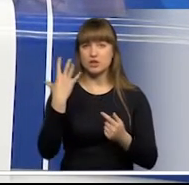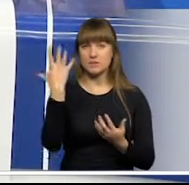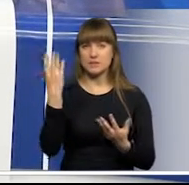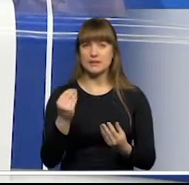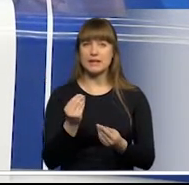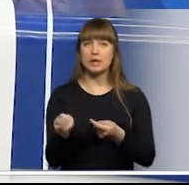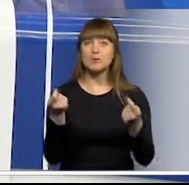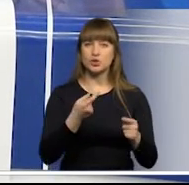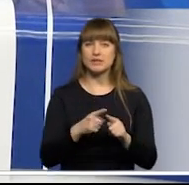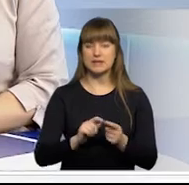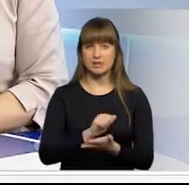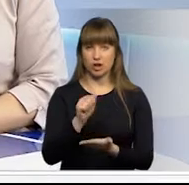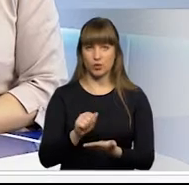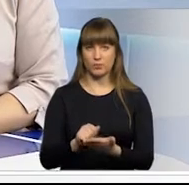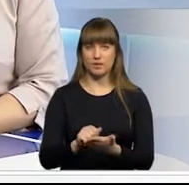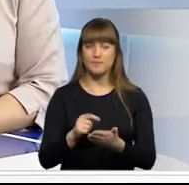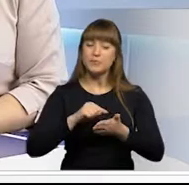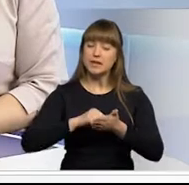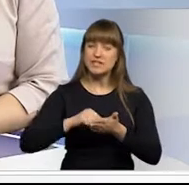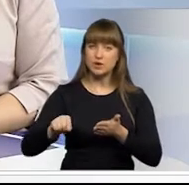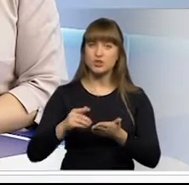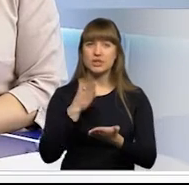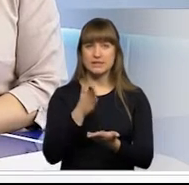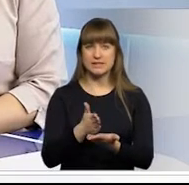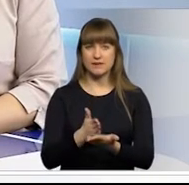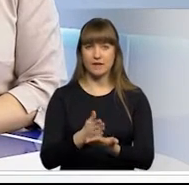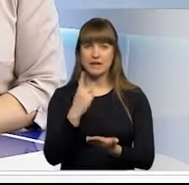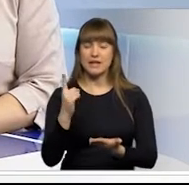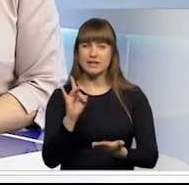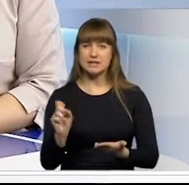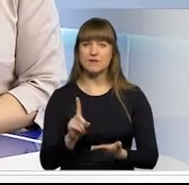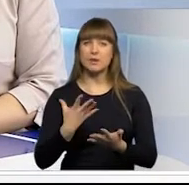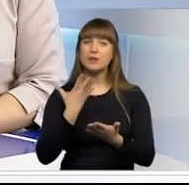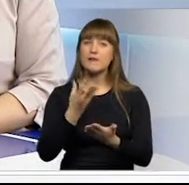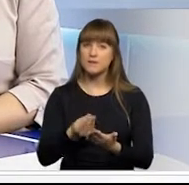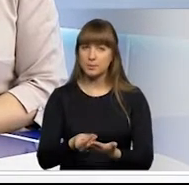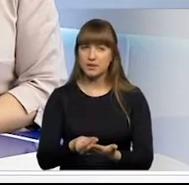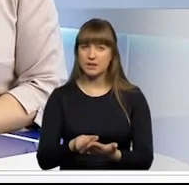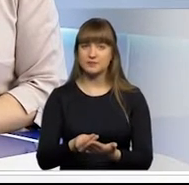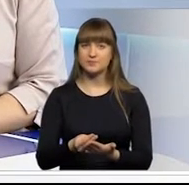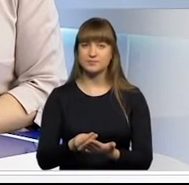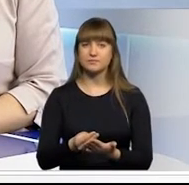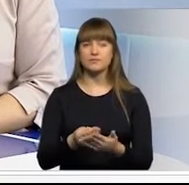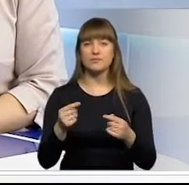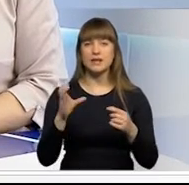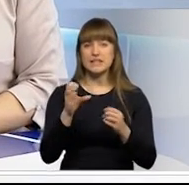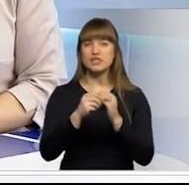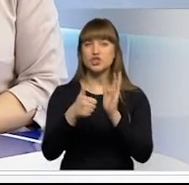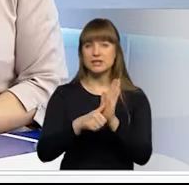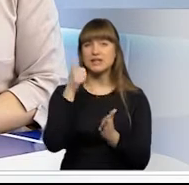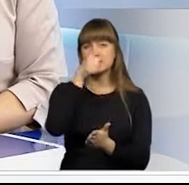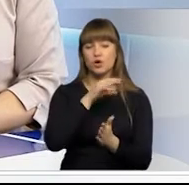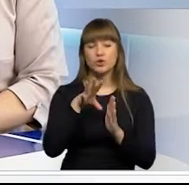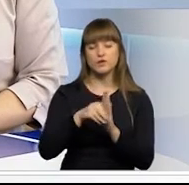составляет единовременная выплата, которая вот как раз-таки с 16 года введено удобство для мам. Не надо было